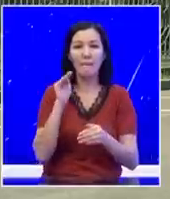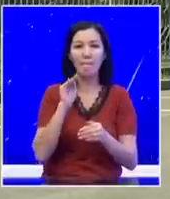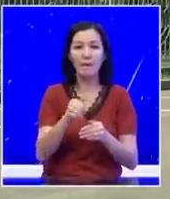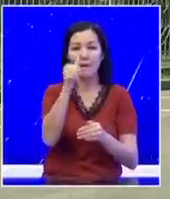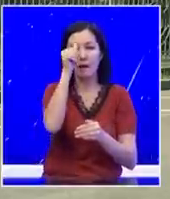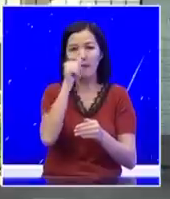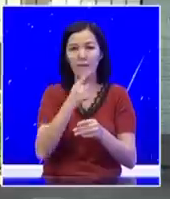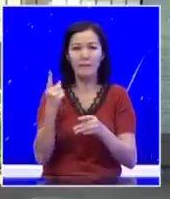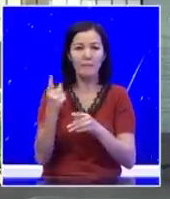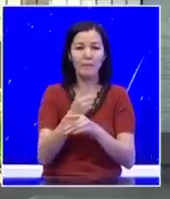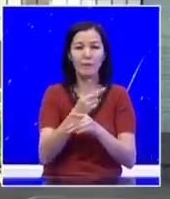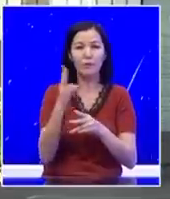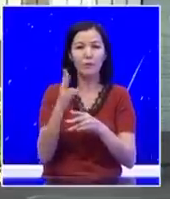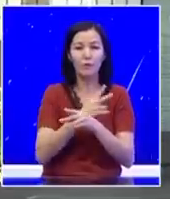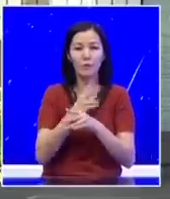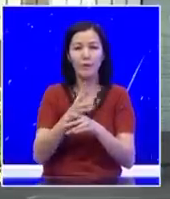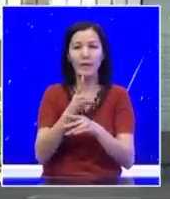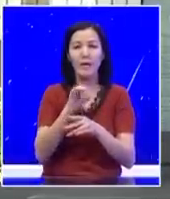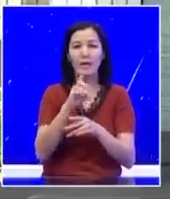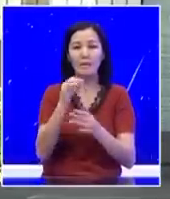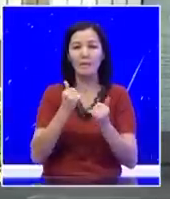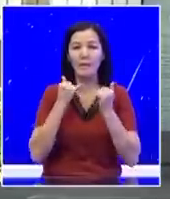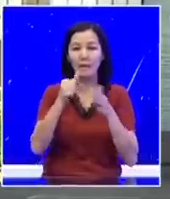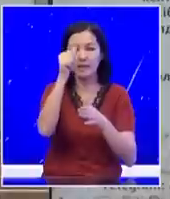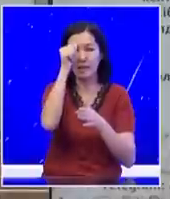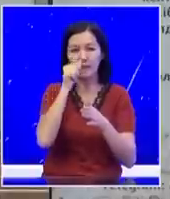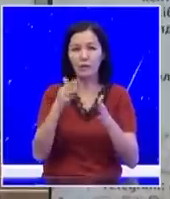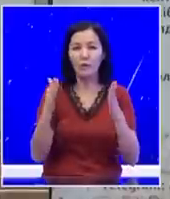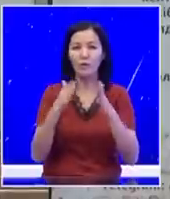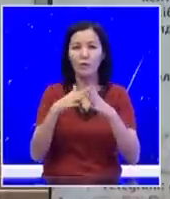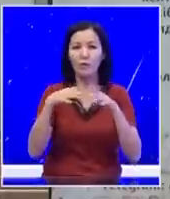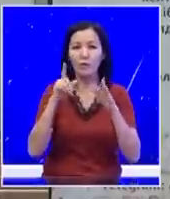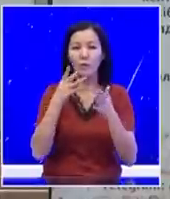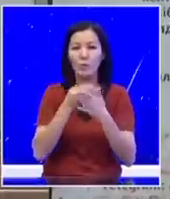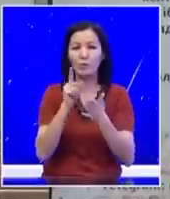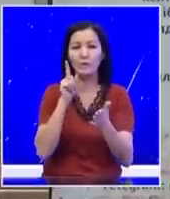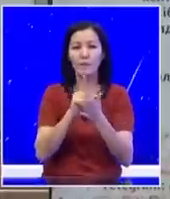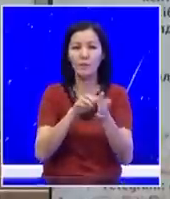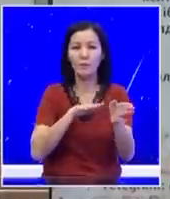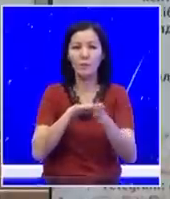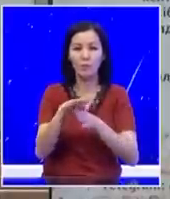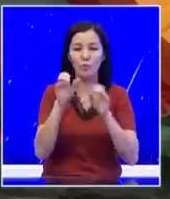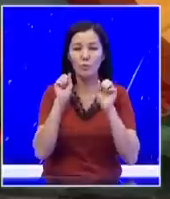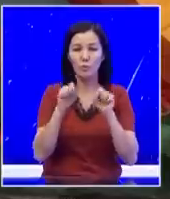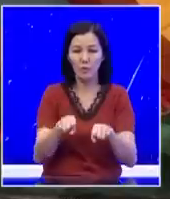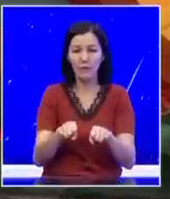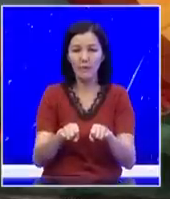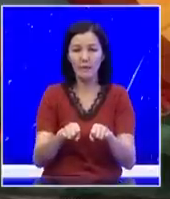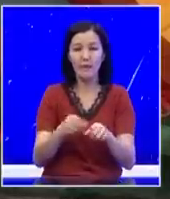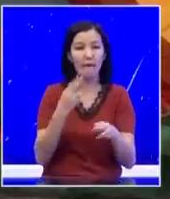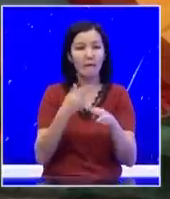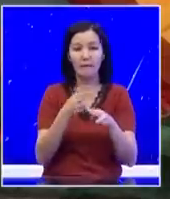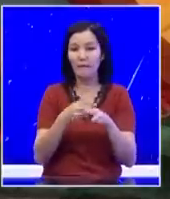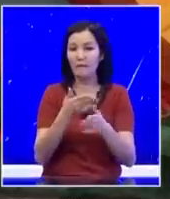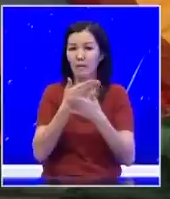бір түні бар, бұл Рамазан айында құлшылық шартын үйден шықпай-ақ орындауға мейлінше парызға амал етуге ештеңе кедергі